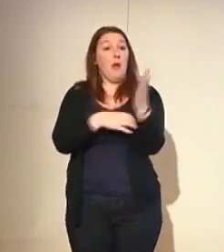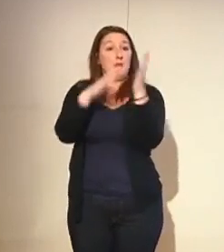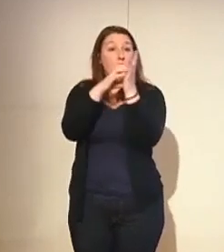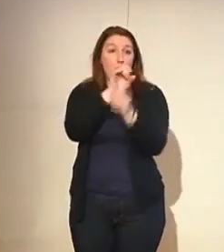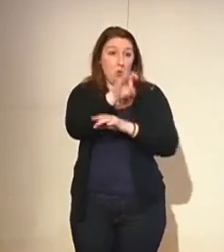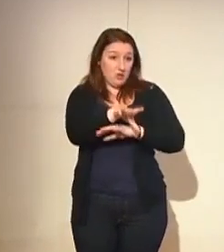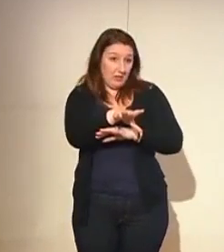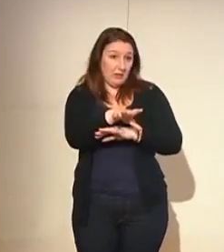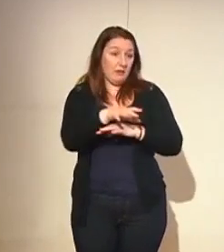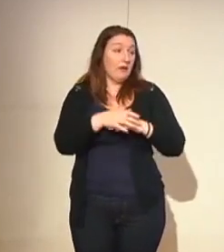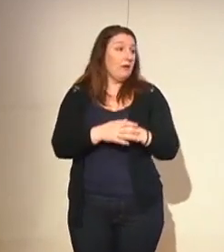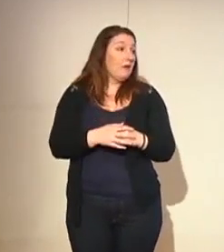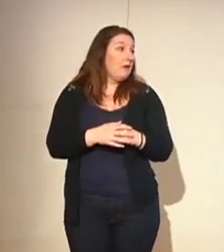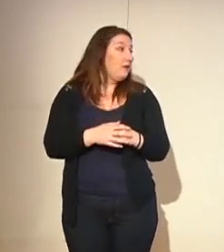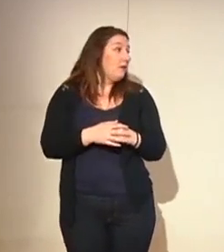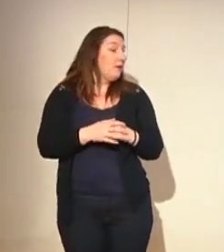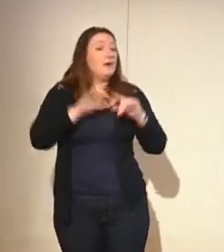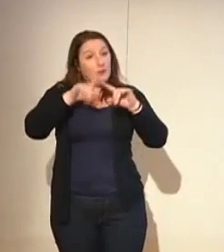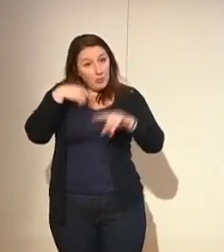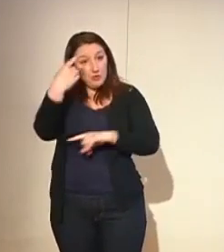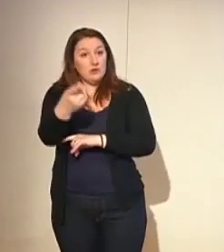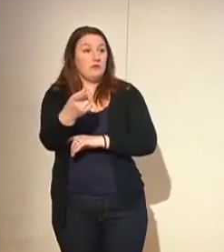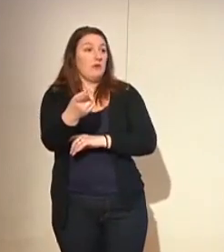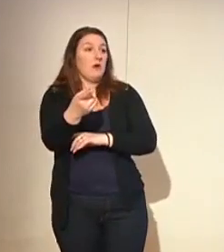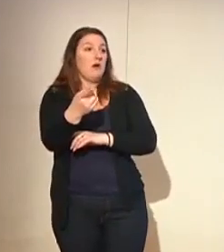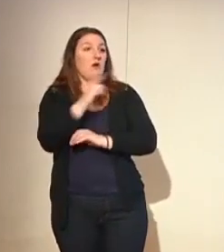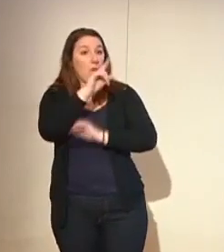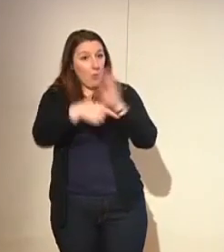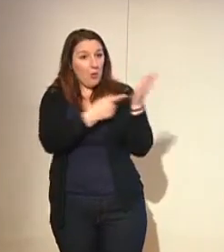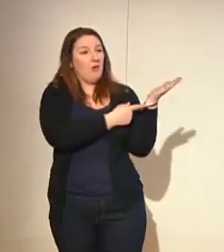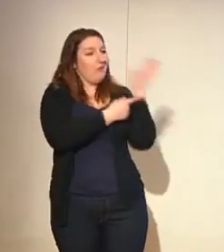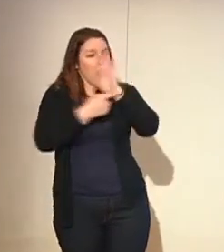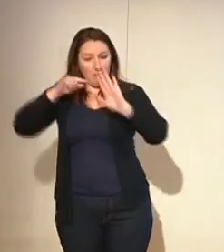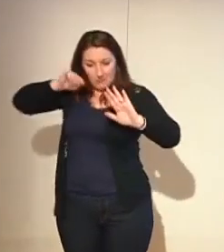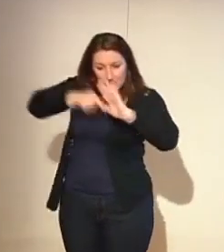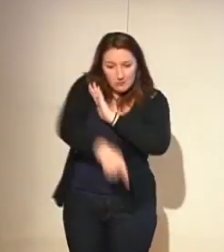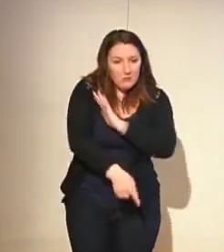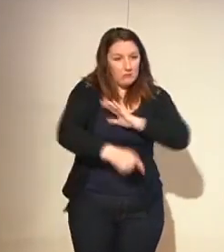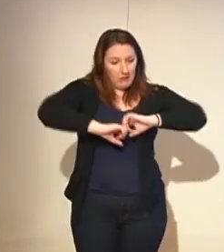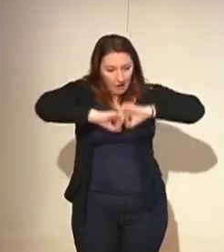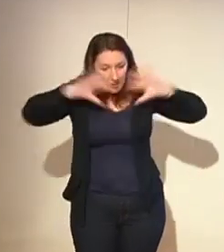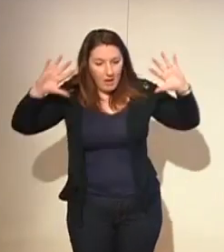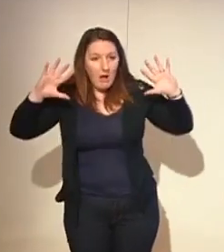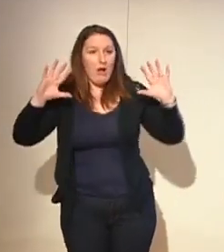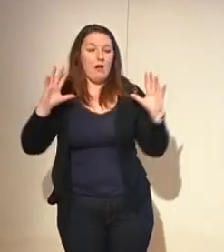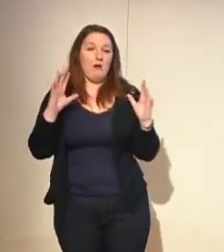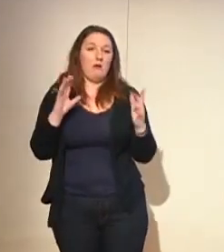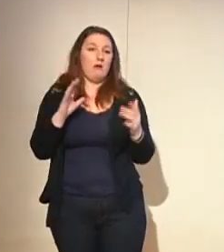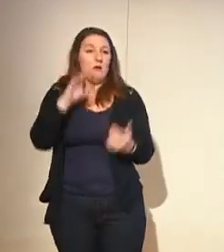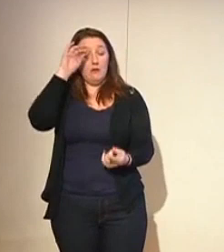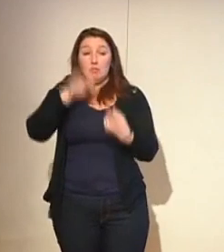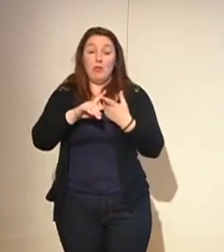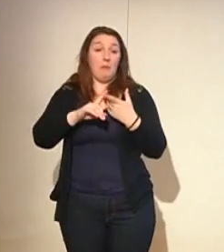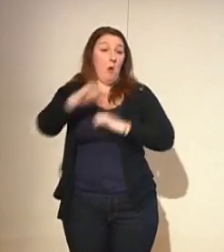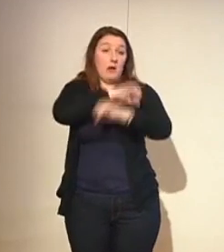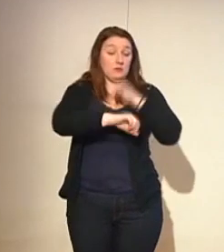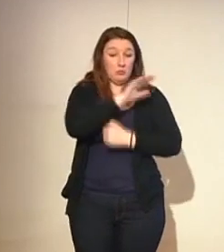et de revenir devant vous avec une étude un peu plus poussée sur chacun des dispositif puisqu'il y a celui-là mais il y en a bien d'autres qui